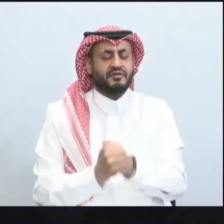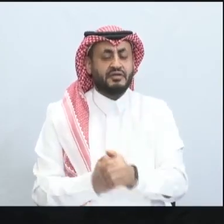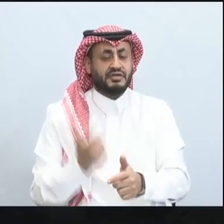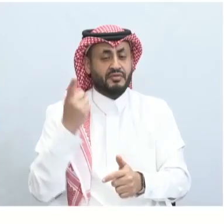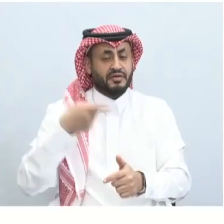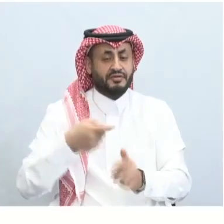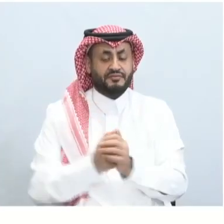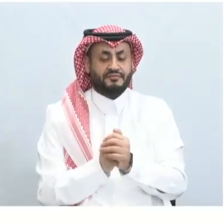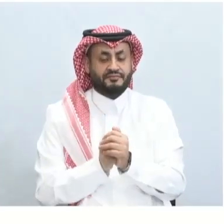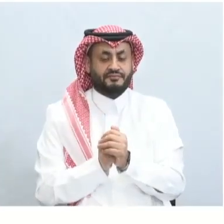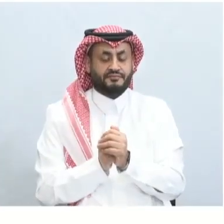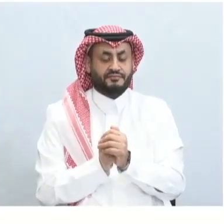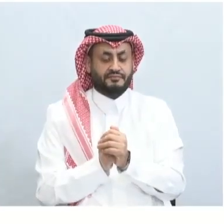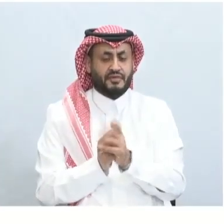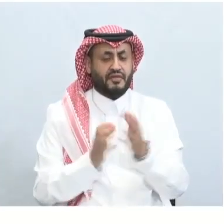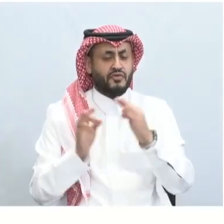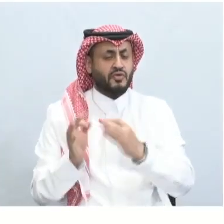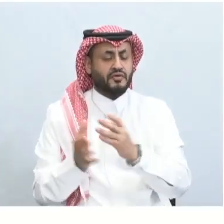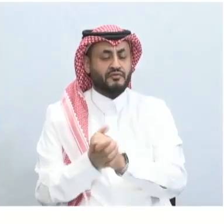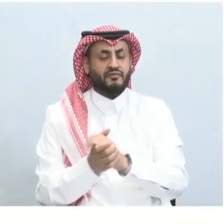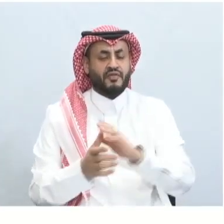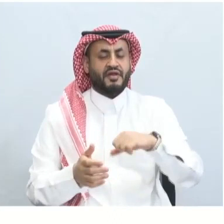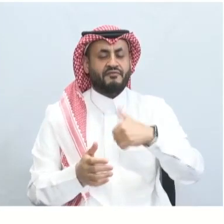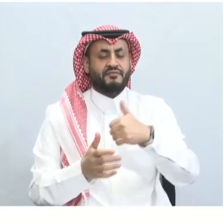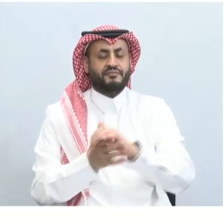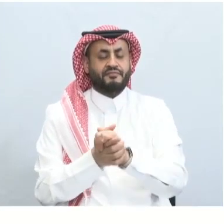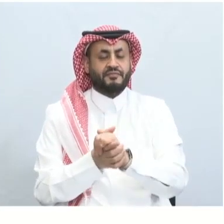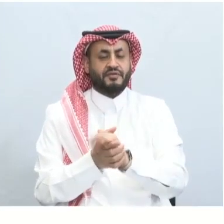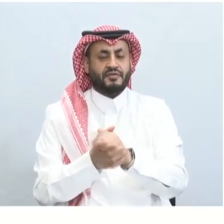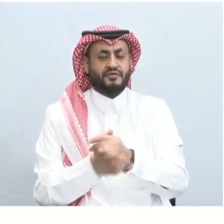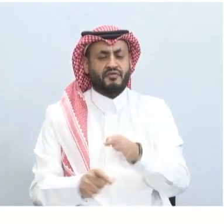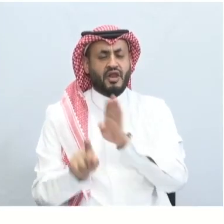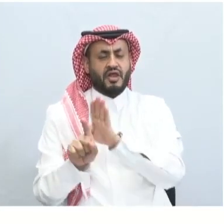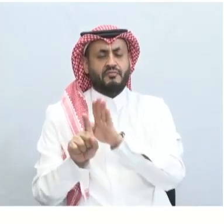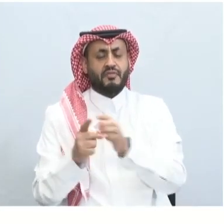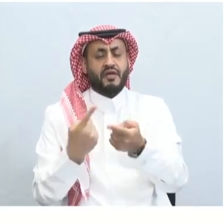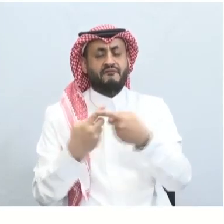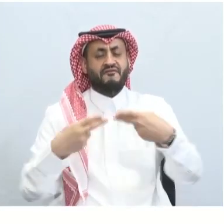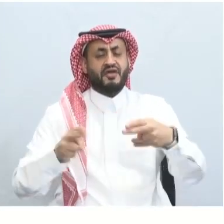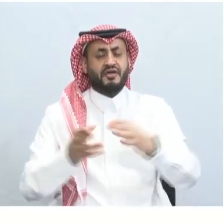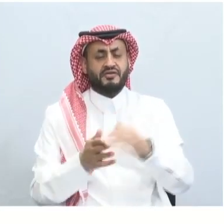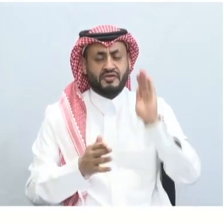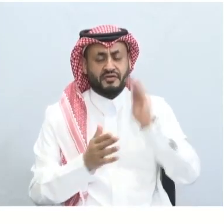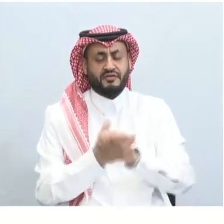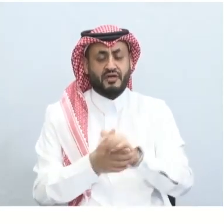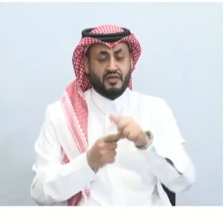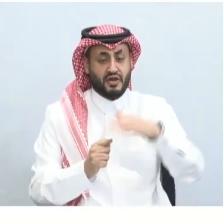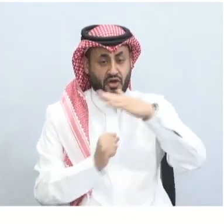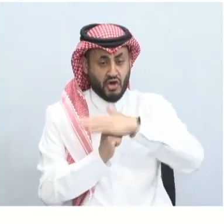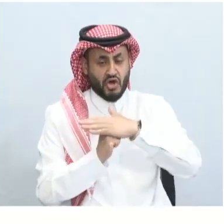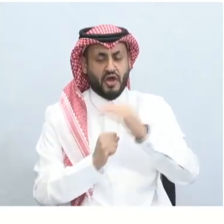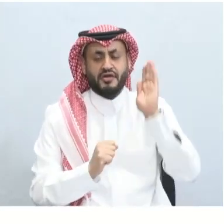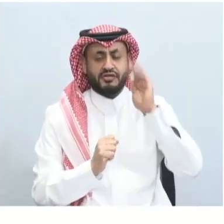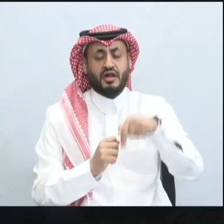الركعات وهذا يدل على فضلها فتجد ان الامام يبتدئ بها ونجد انها من اركان